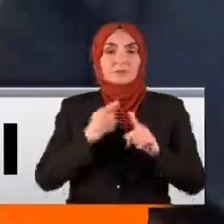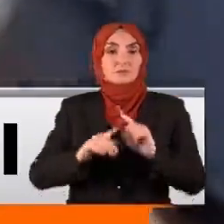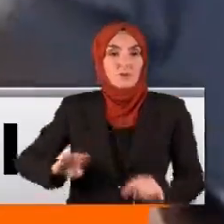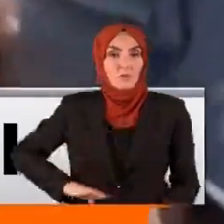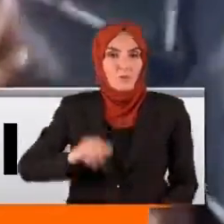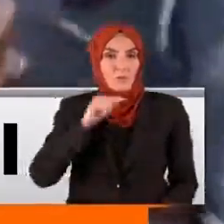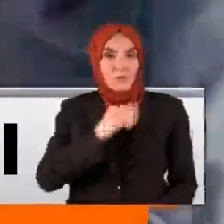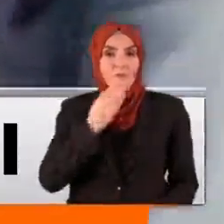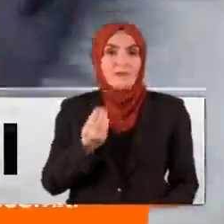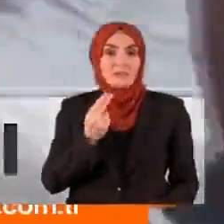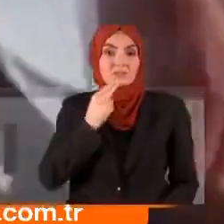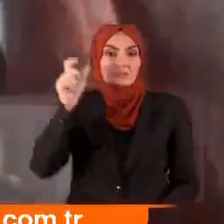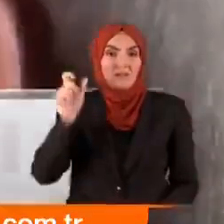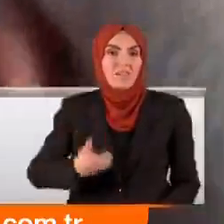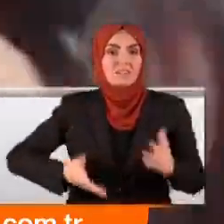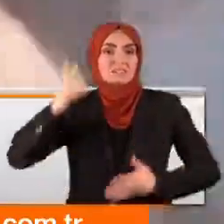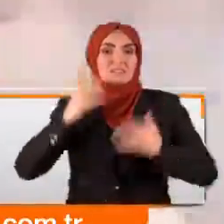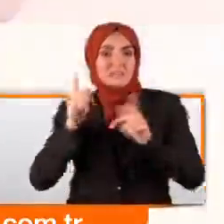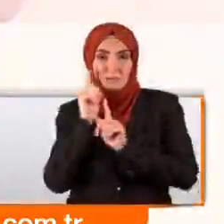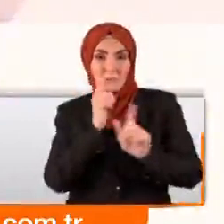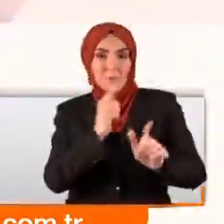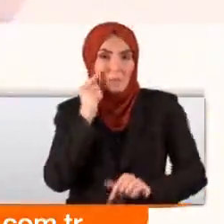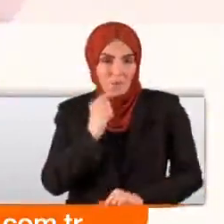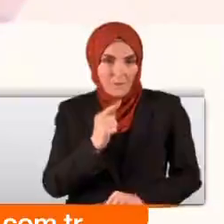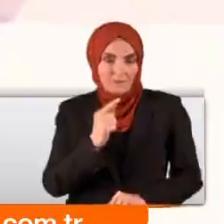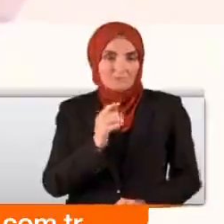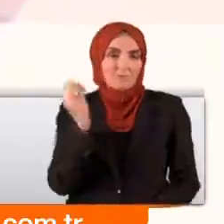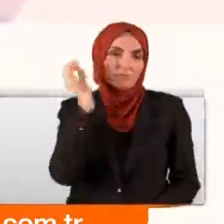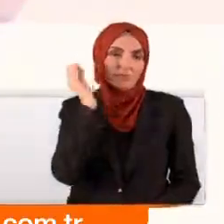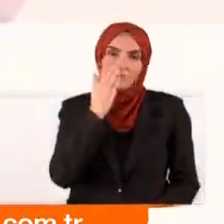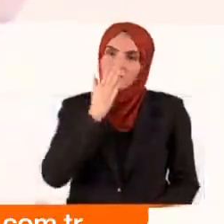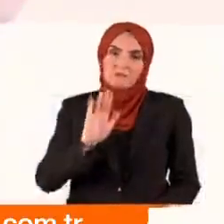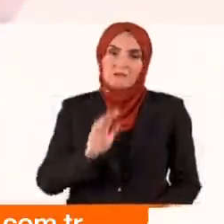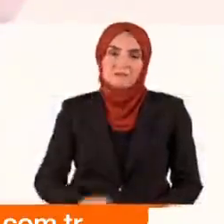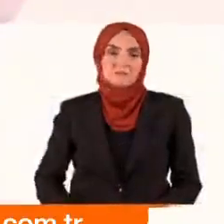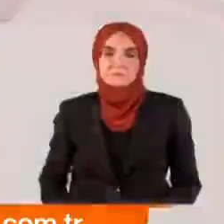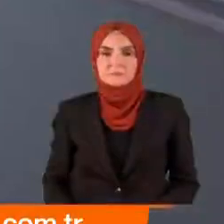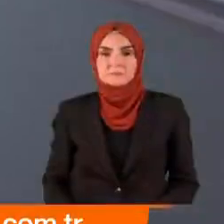Kılıçdaroğlu ise genç kadının isyan çığlıklarını dinlemekle yetindi.